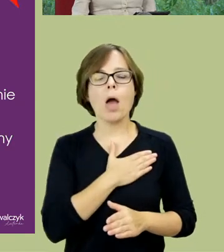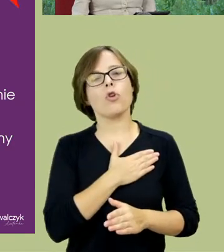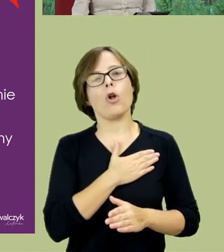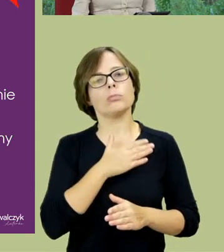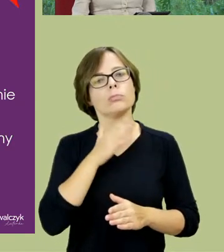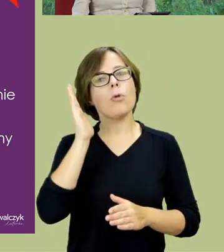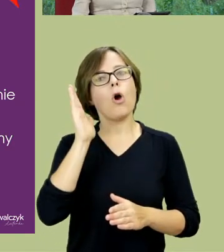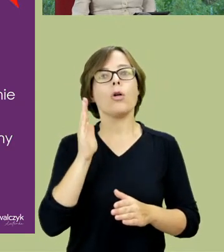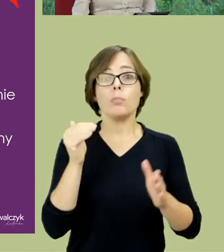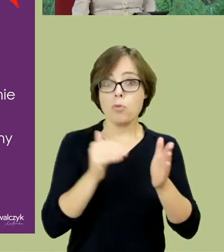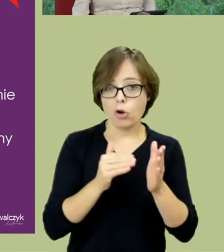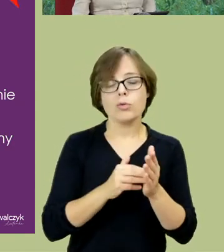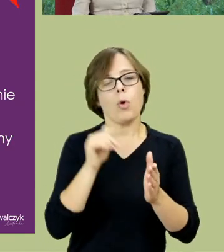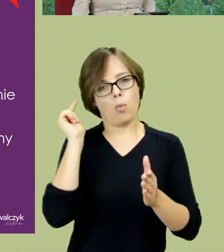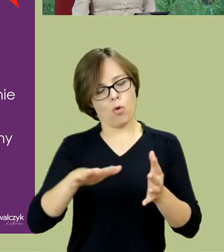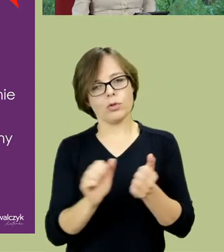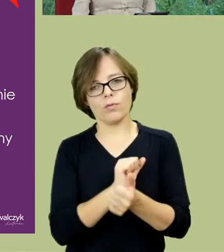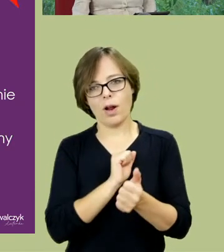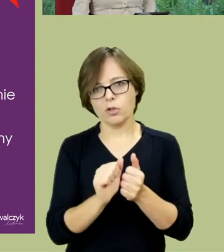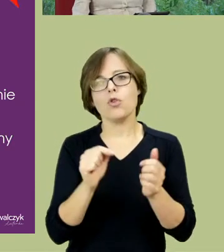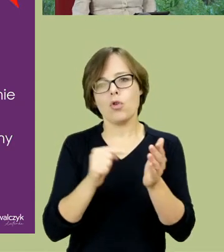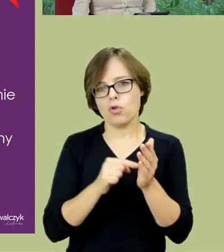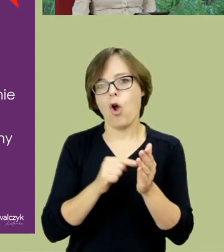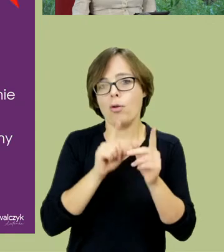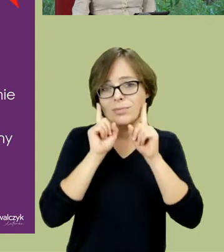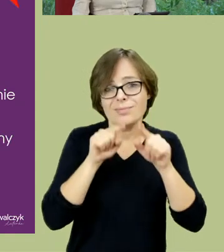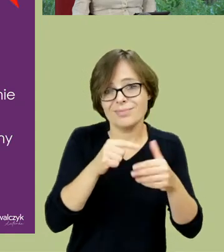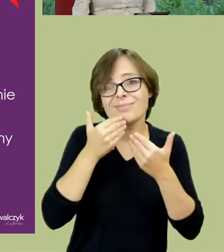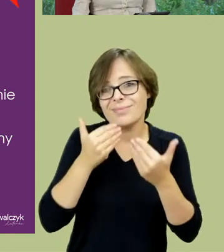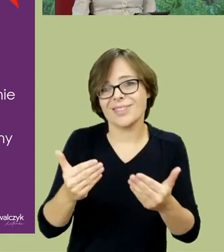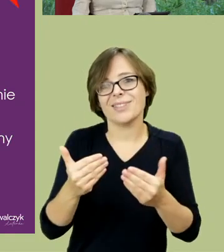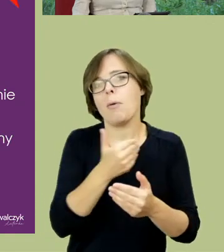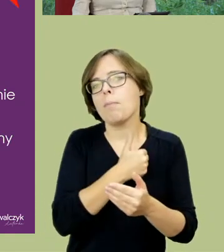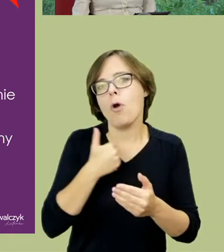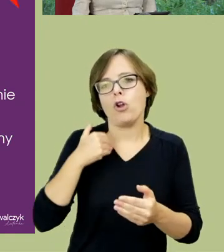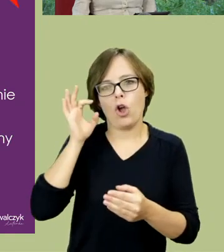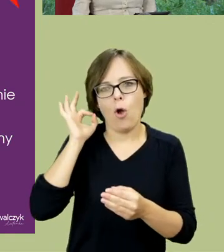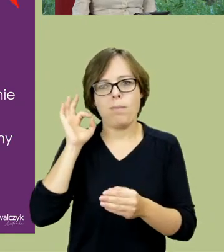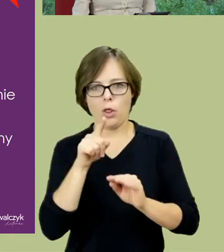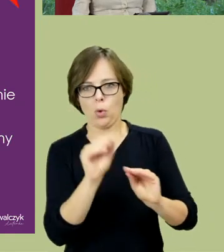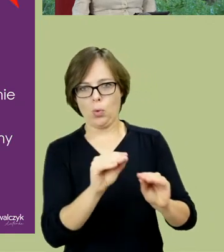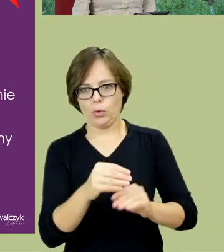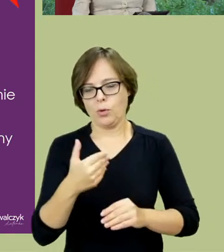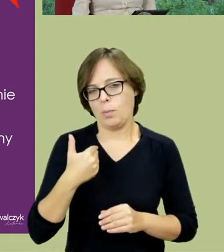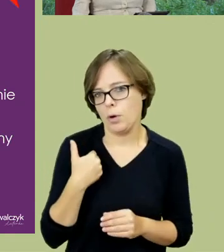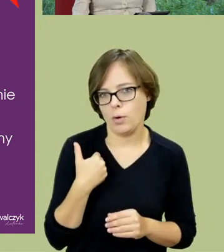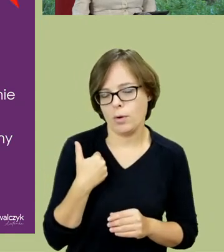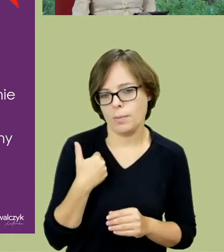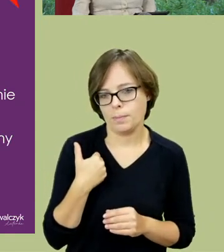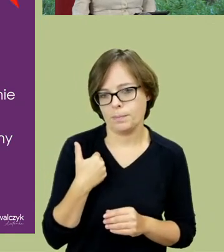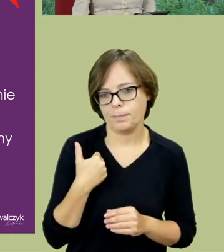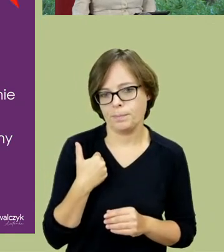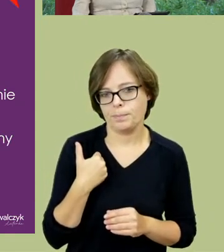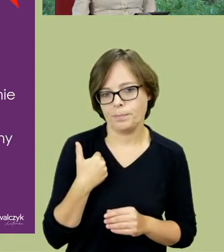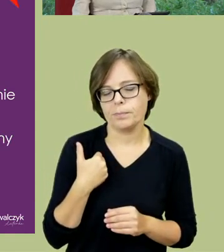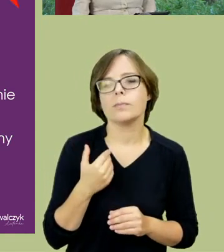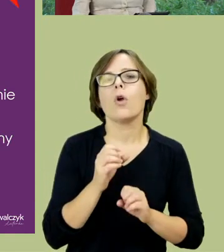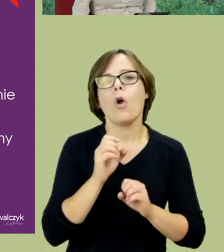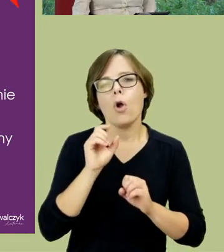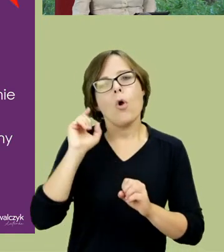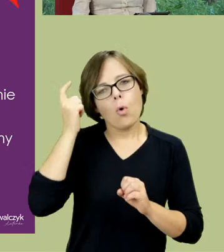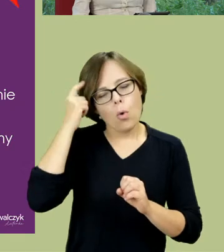jest niewątpliwą zasługą całych pokoleń polskich kobiet, no zwłaszcza oczywiście w okresie